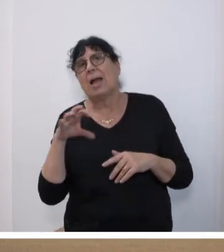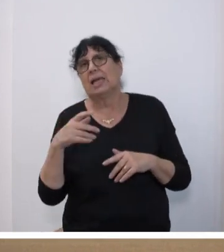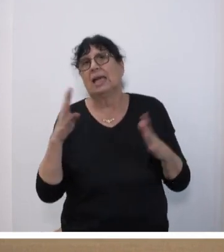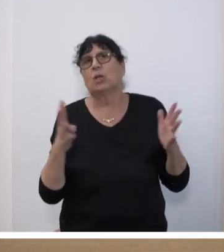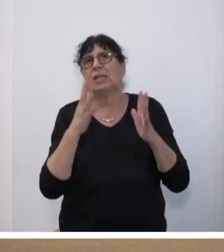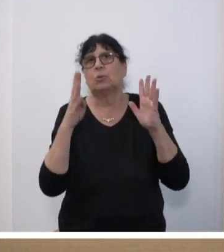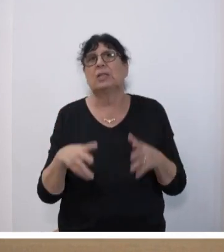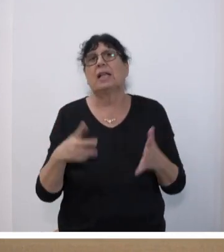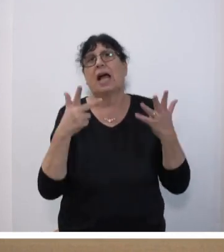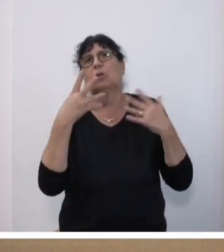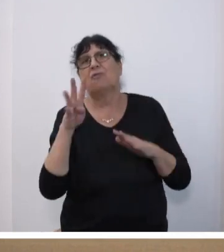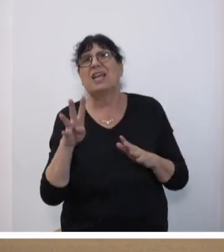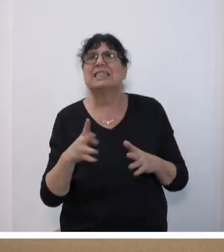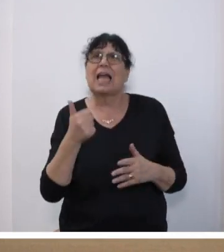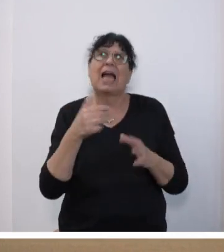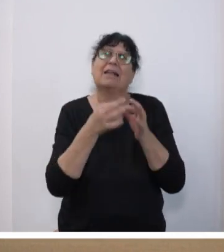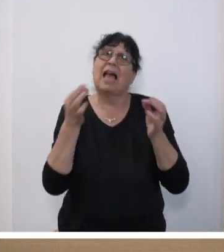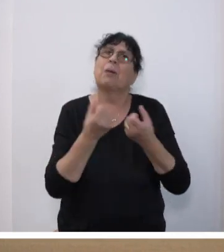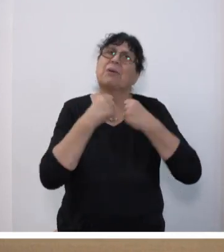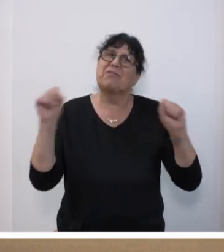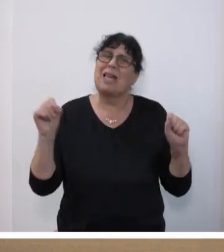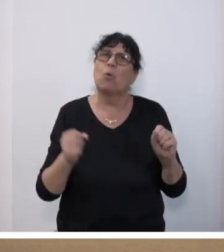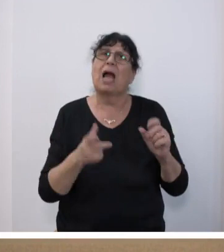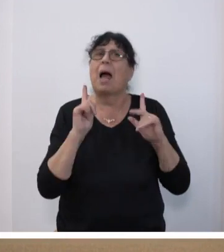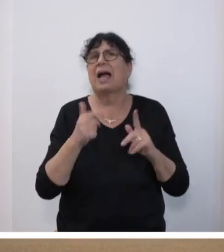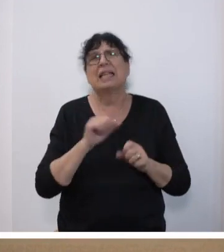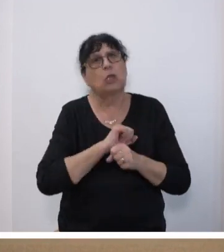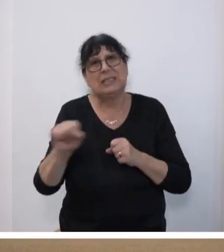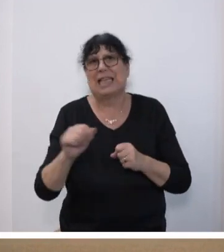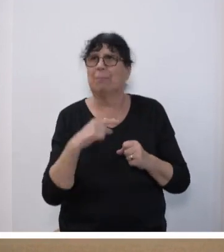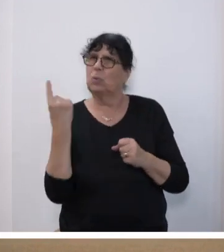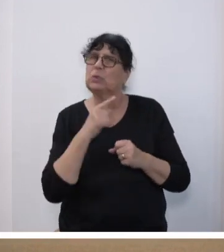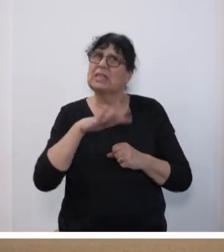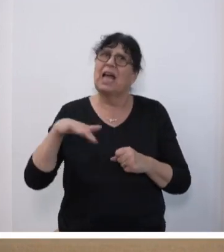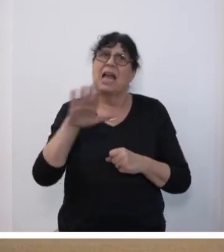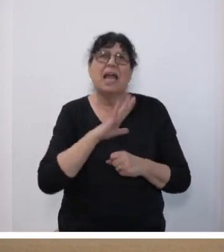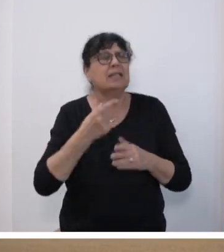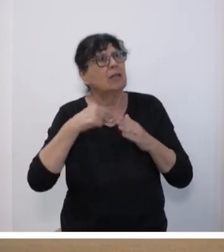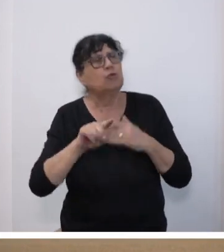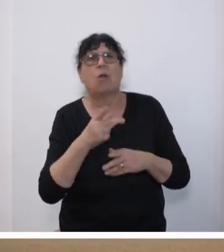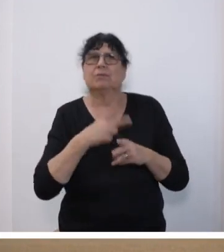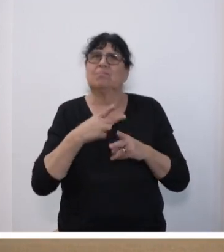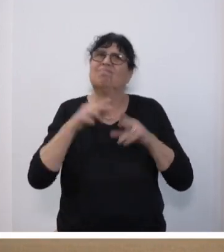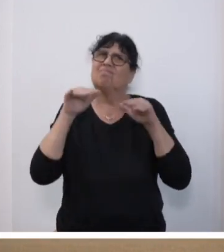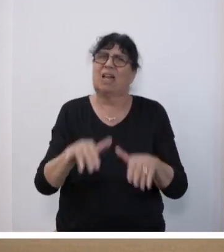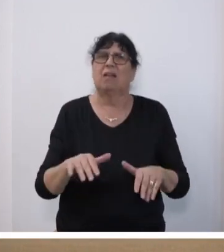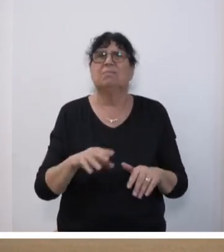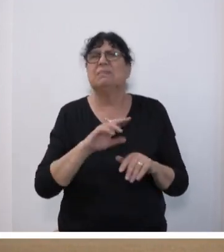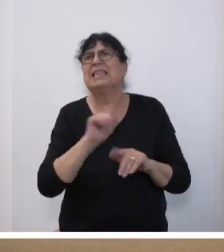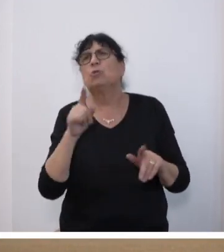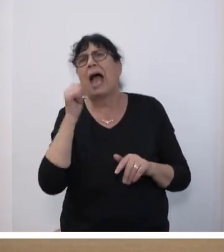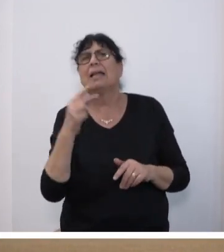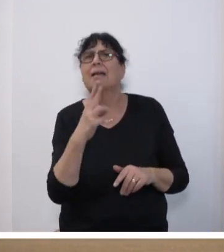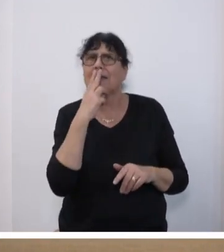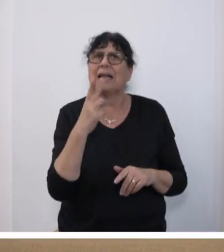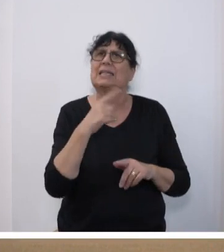sein, aber dennoch ließ er unser Land nicht los von seiner Schuld. Von einer Schuld, die nicht nur einige Nazis, sondern die